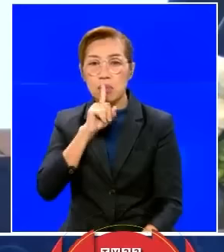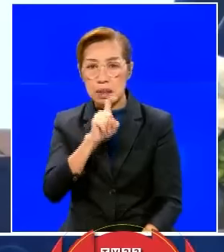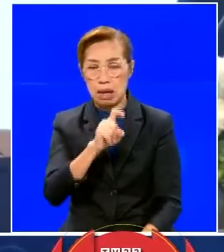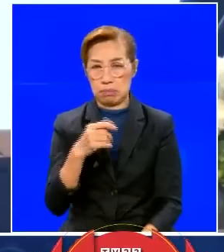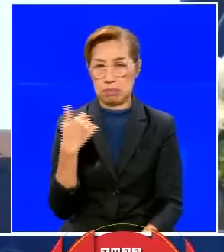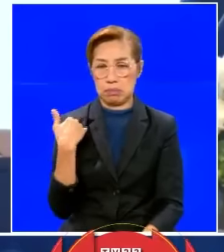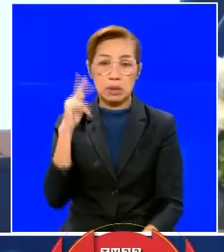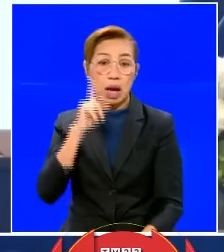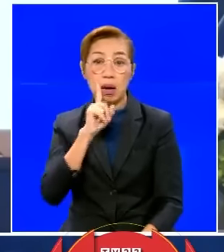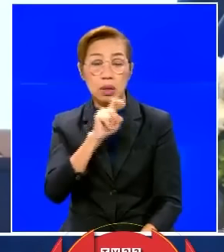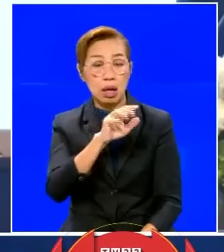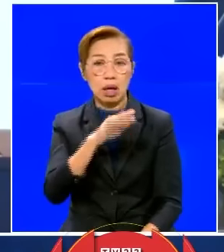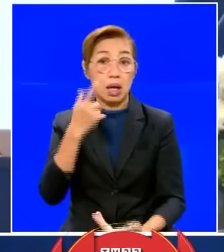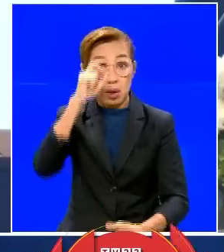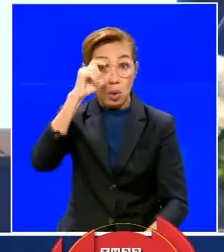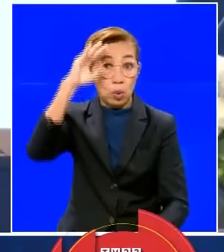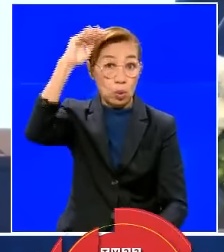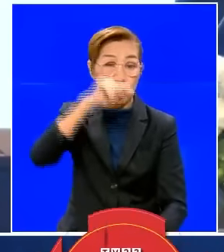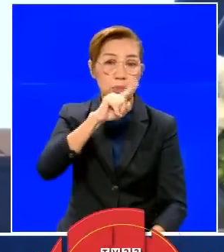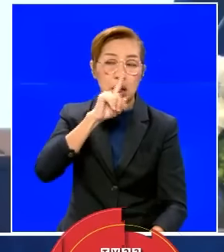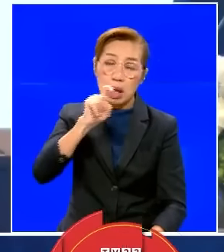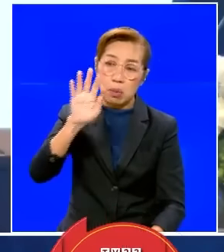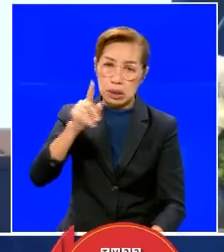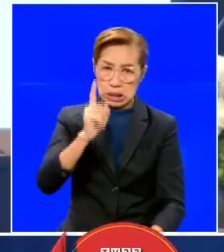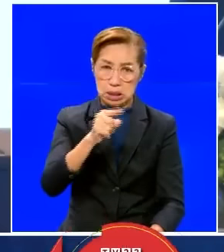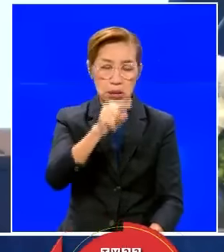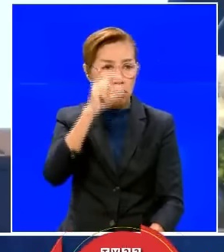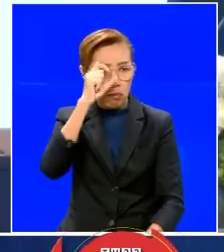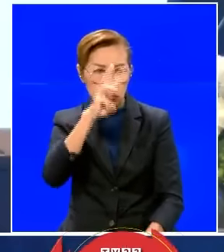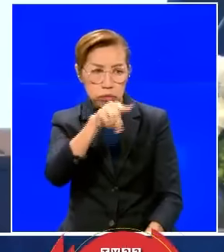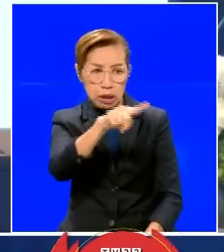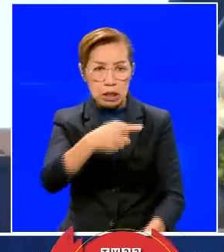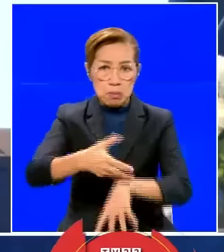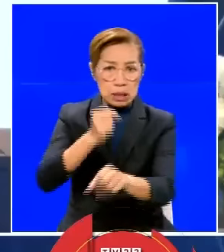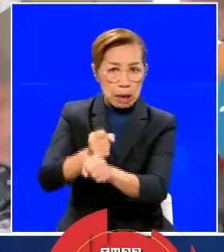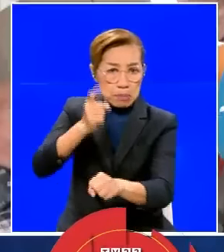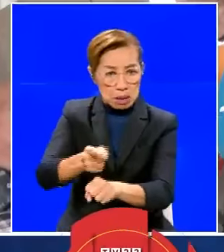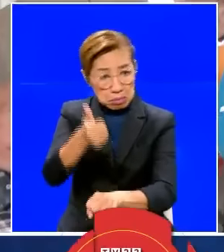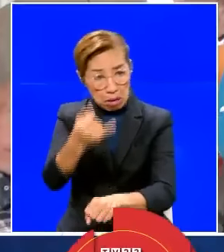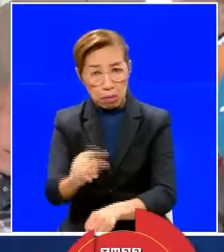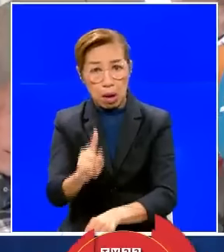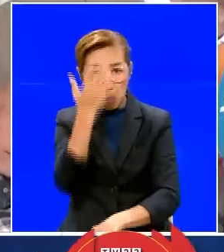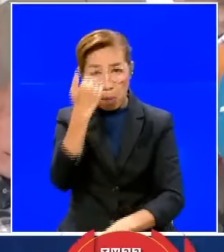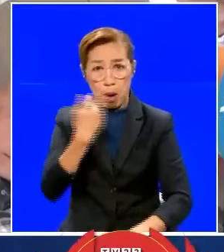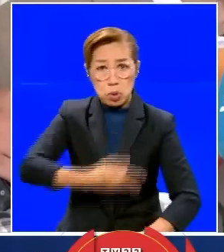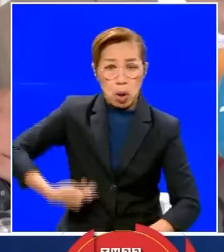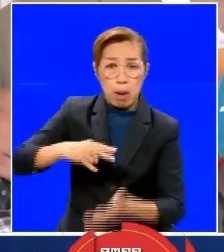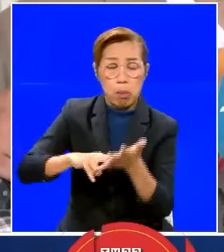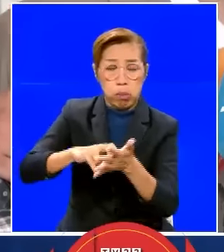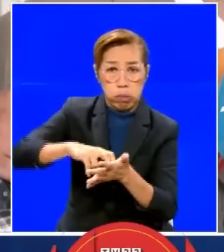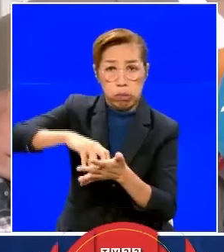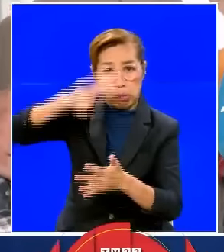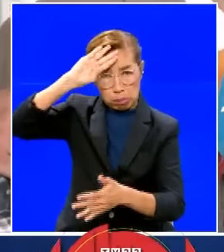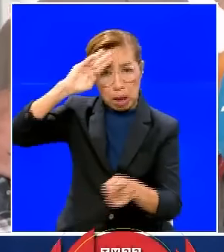น่ใจคุณรวมถามนะบอกว่าไม่ทางในทางปฏิบัติเนี่ยอาจารย์วิษณุจะช่วยงานได้มากน้อยแค่ไหนเพราะว่าสุขภาพร่างกายก็ไม่ค่อยดีนะครับ